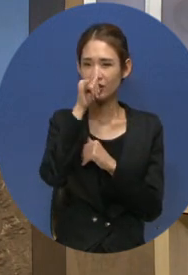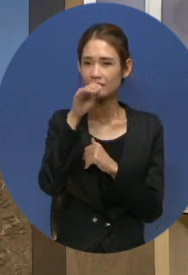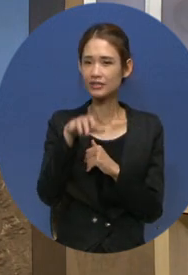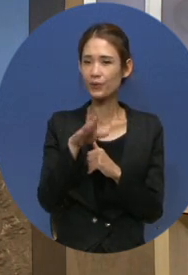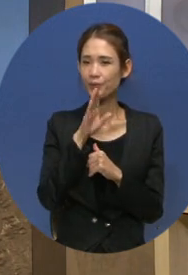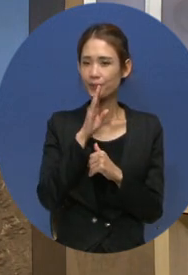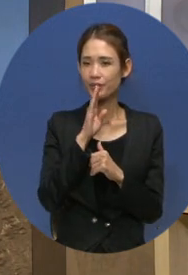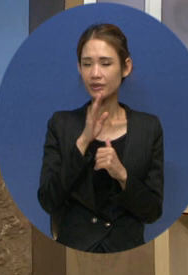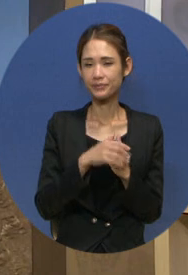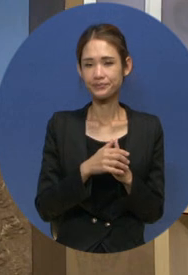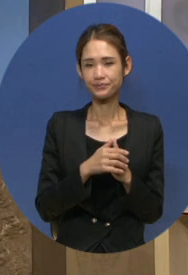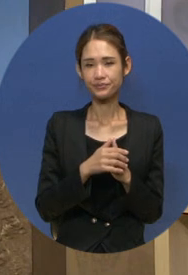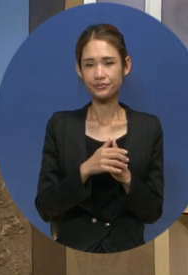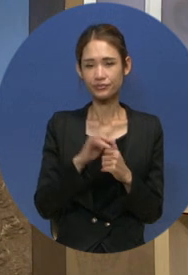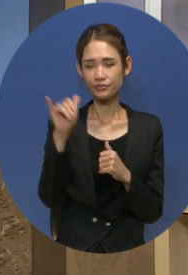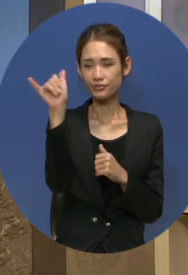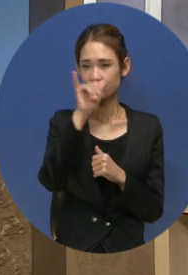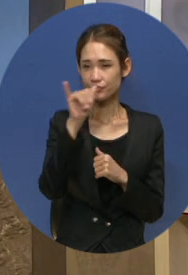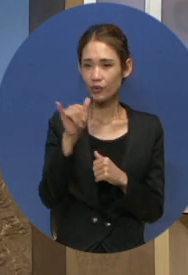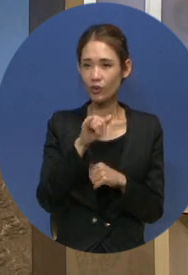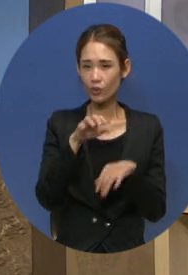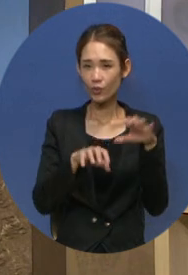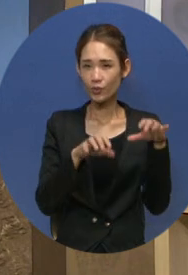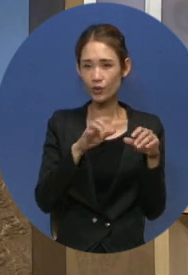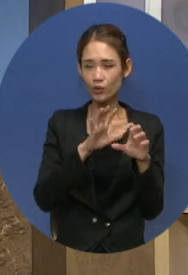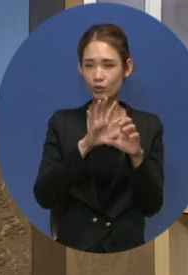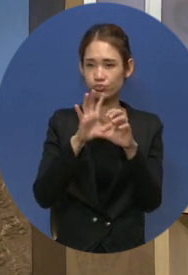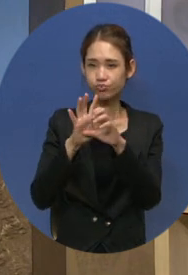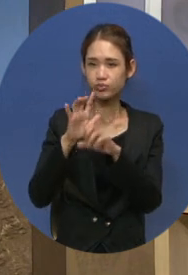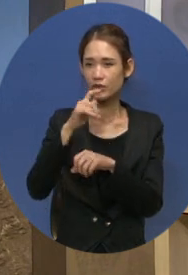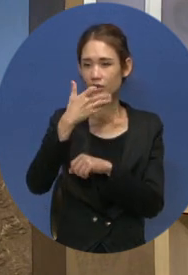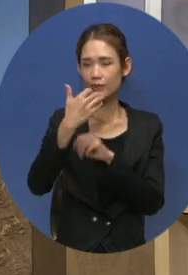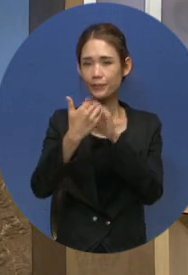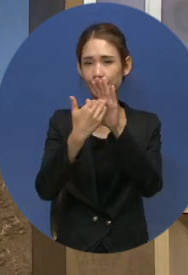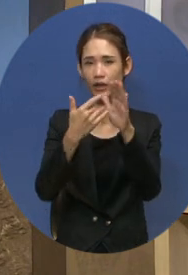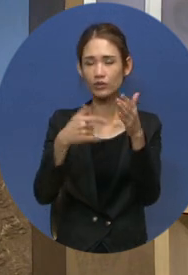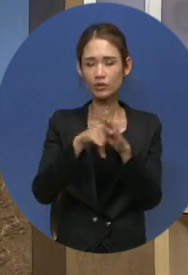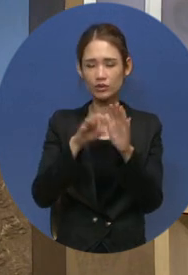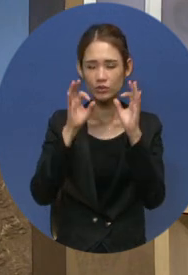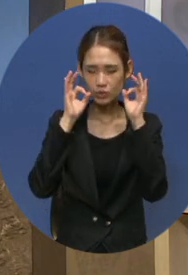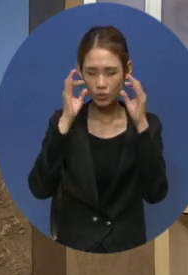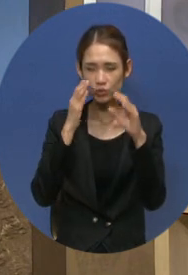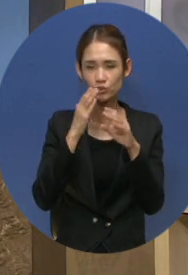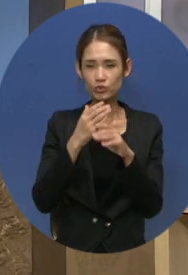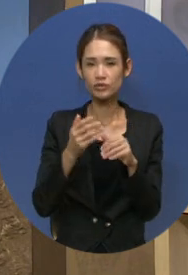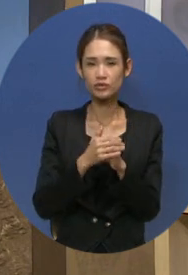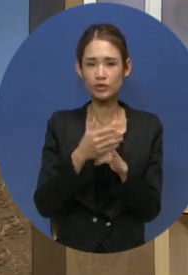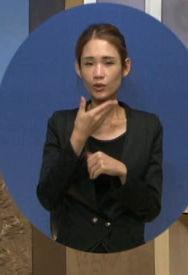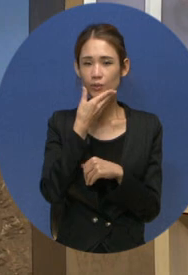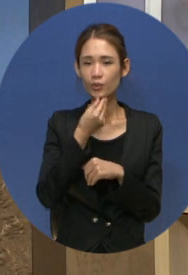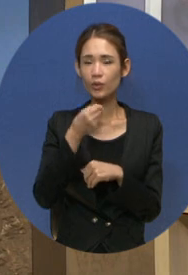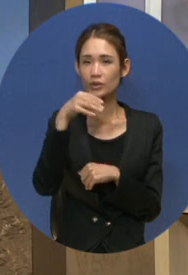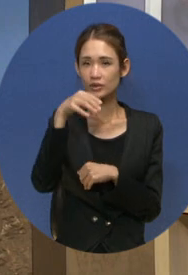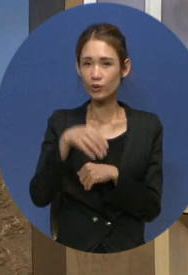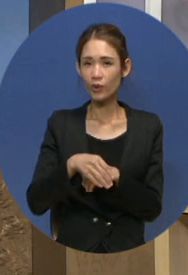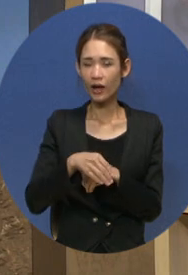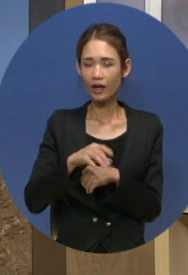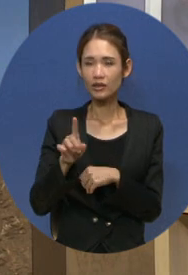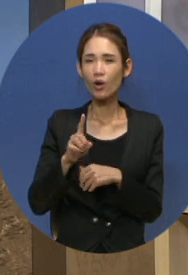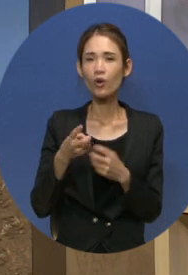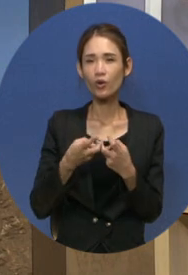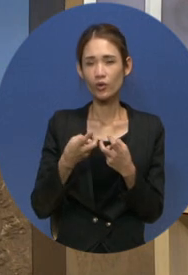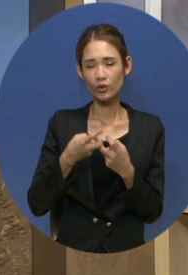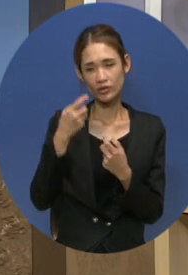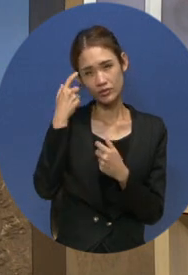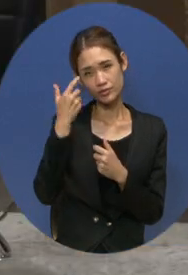사실인데요. 전국 곳곳에서 이 코로나19 확산을 막기 위해서 많은 노력을 하고 있는데 지금 복지관에서는 어떤 노력을